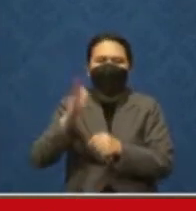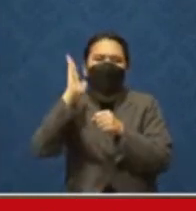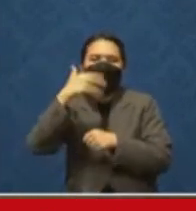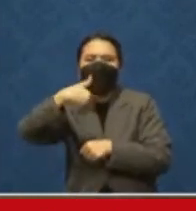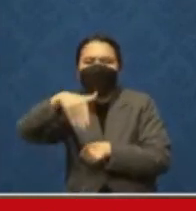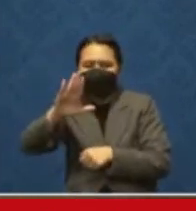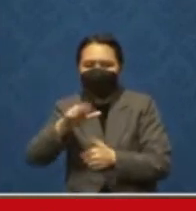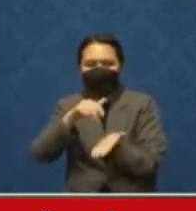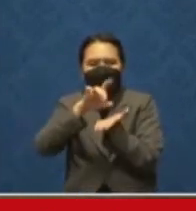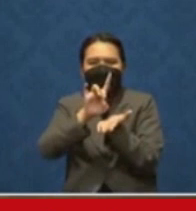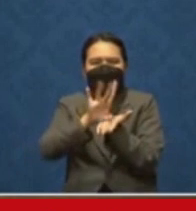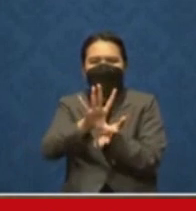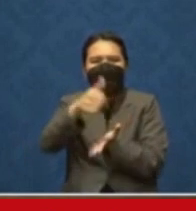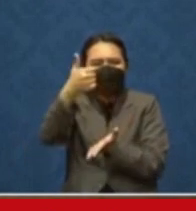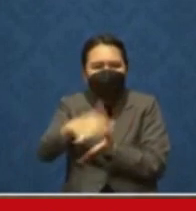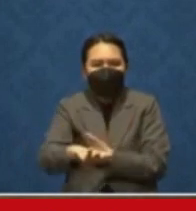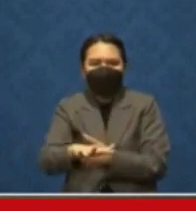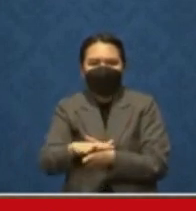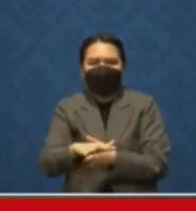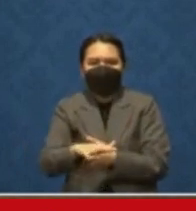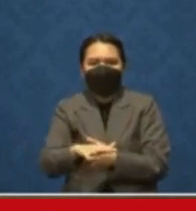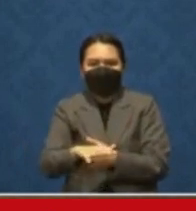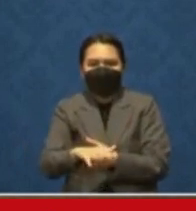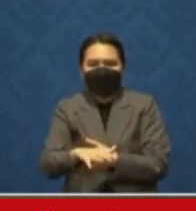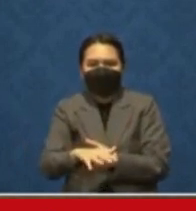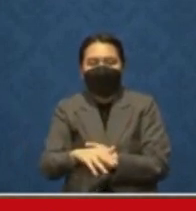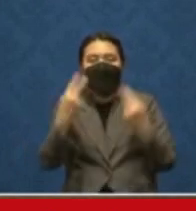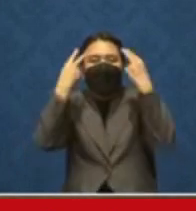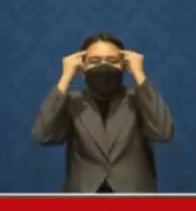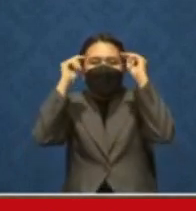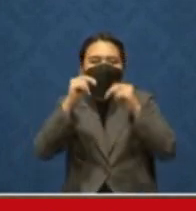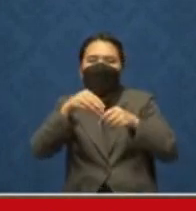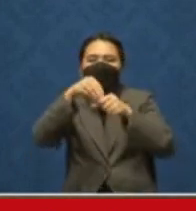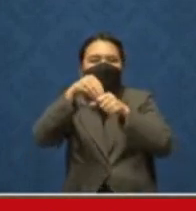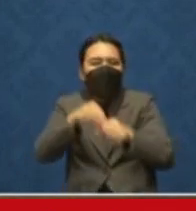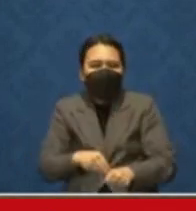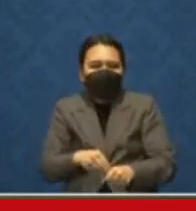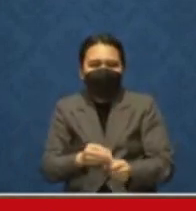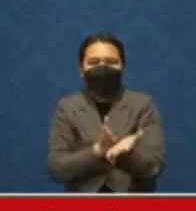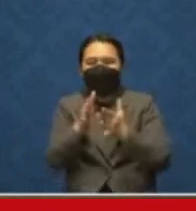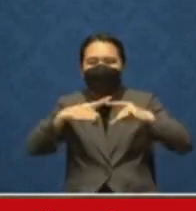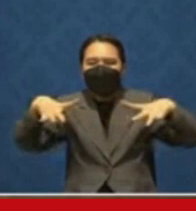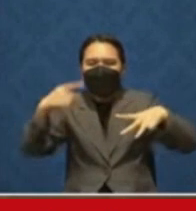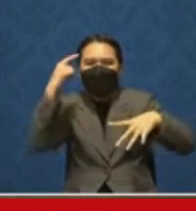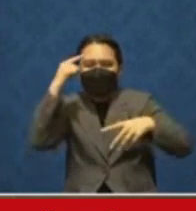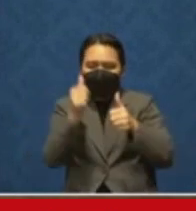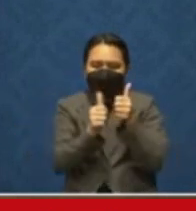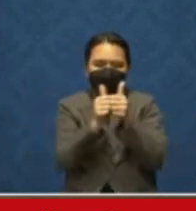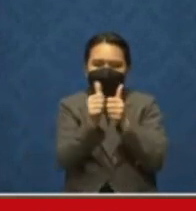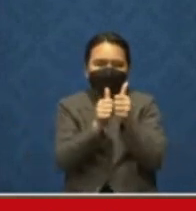ไว้วางใจที่พวกเราทำเนี่ยแต่บางคนก็ดูแคลนเราโอ๊ยโอ๊ยทำให้ตายก็ไม่ชนะ